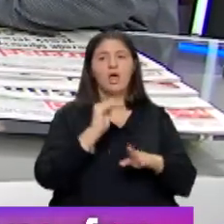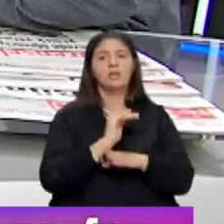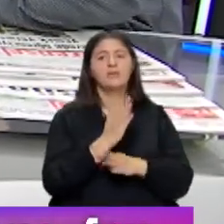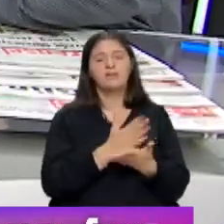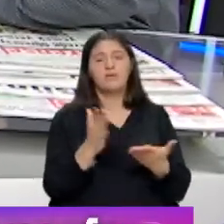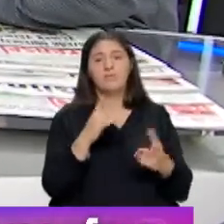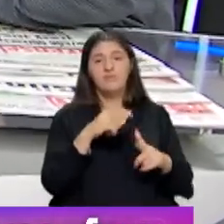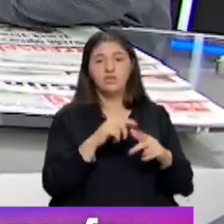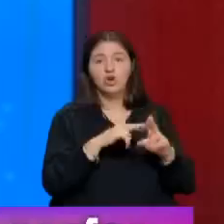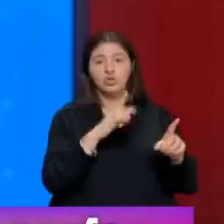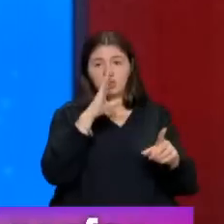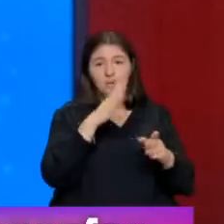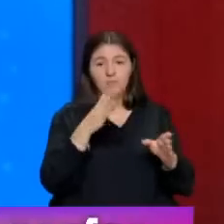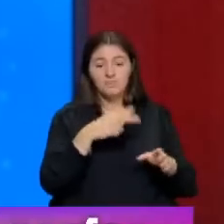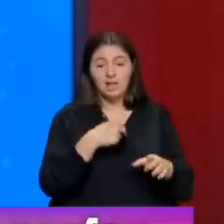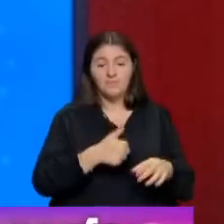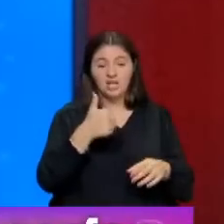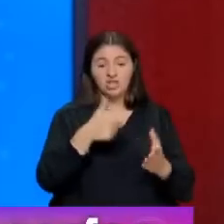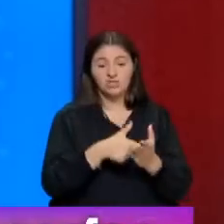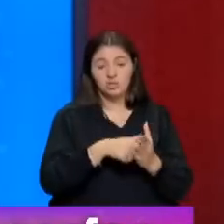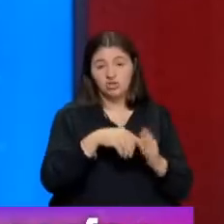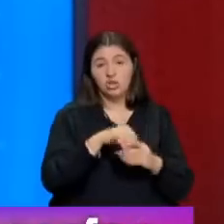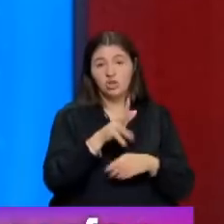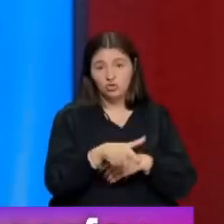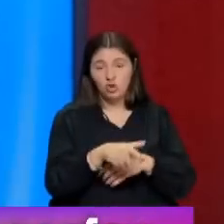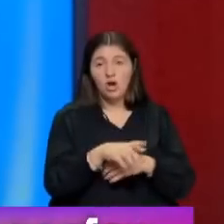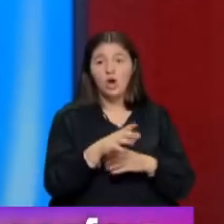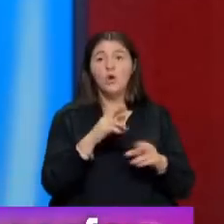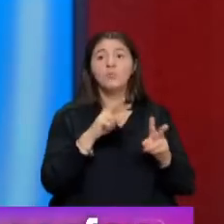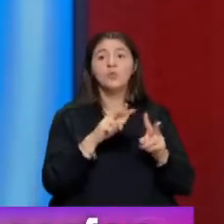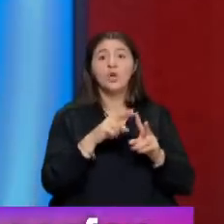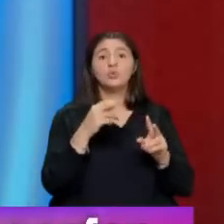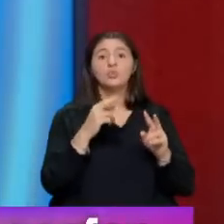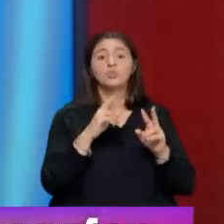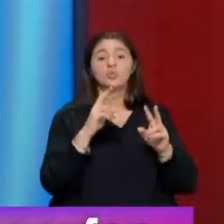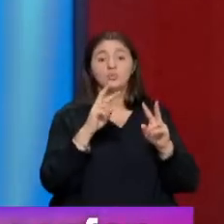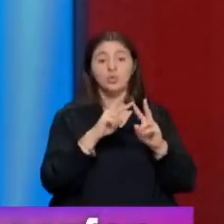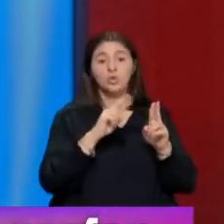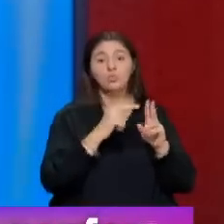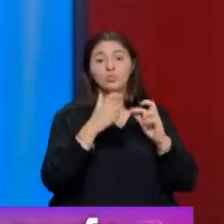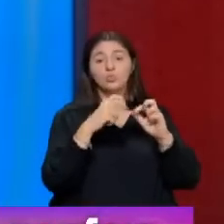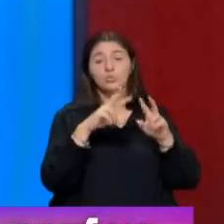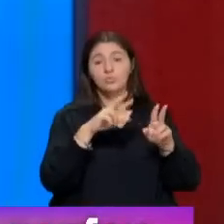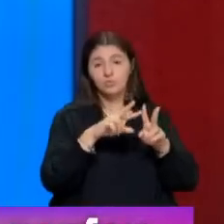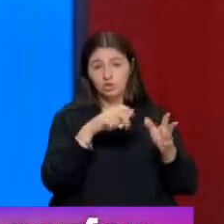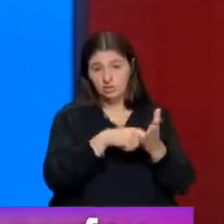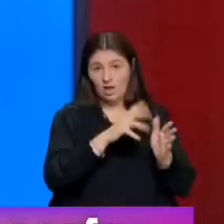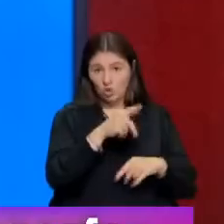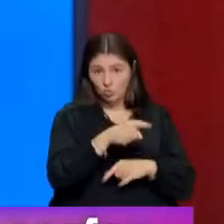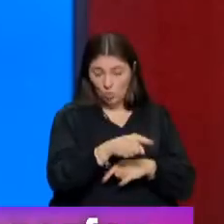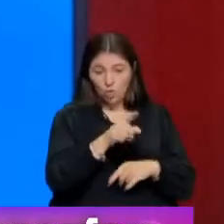şimdi Fahrettin Koca'nın ismi İstanbul büyükşehir belediye başkanlığına geçiyor Murat kurum'un ismi geçiyor son zamanlarda